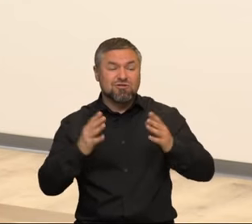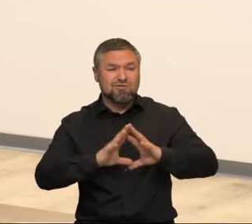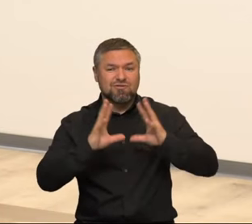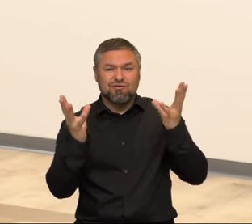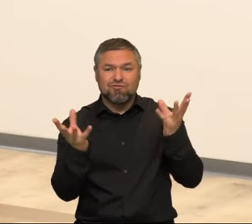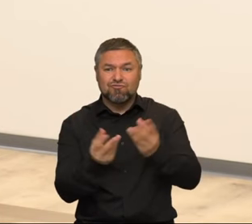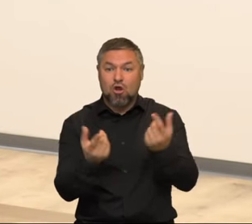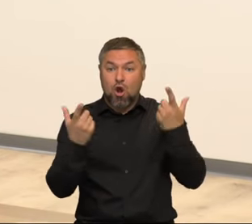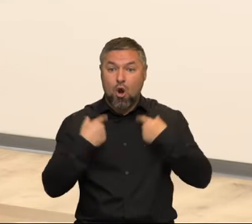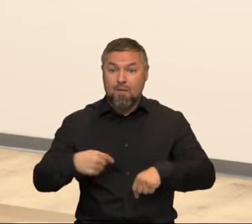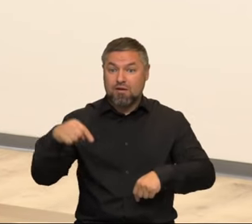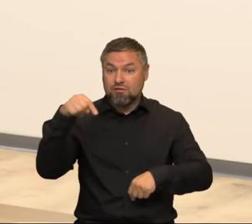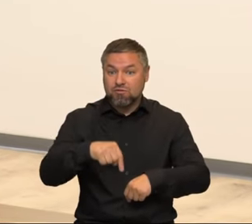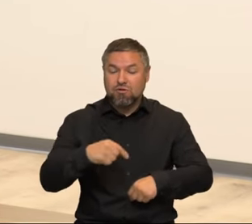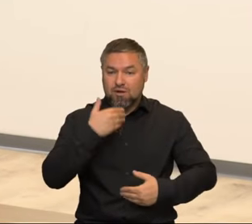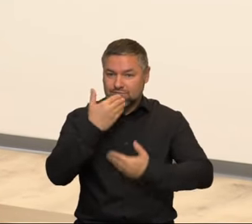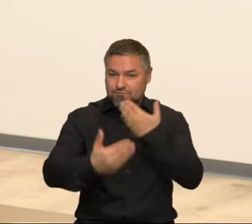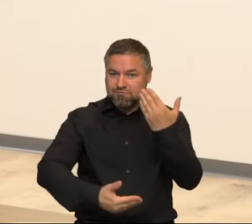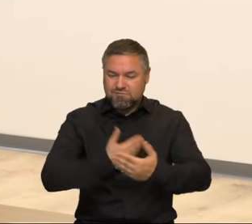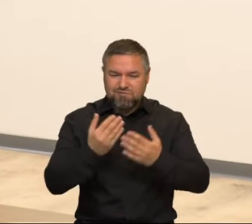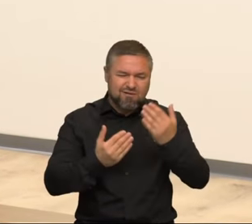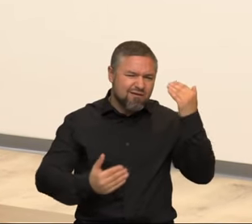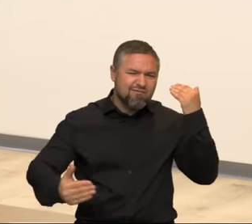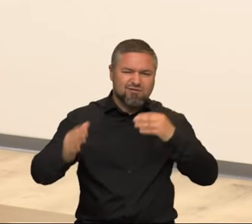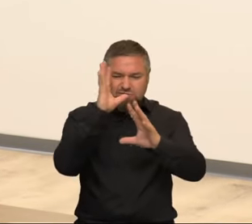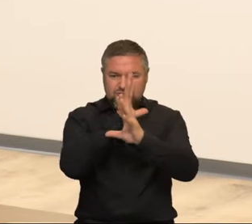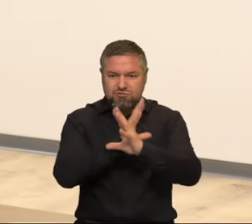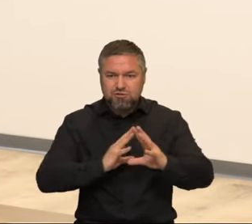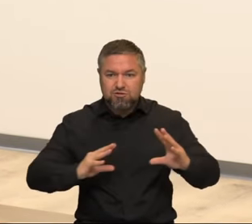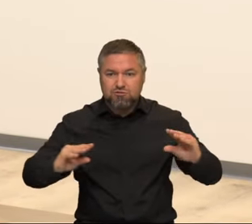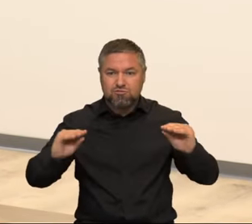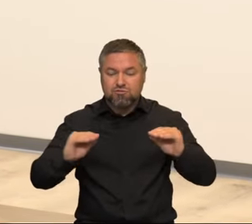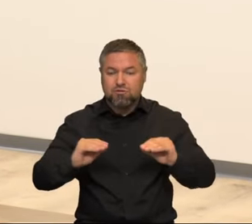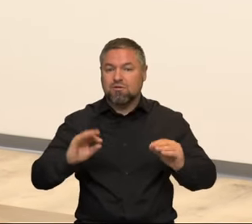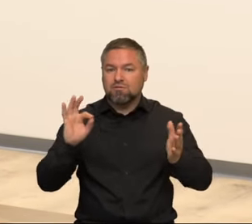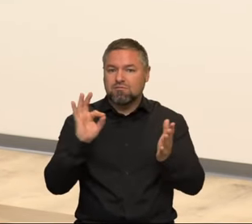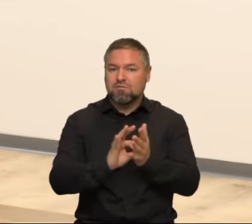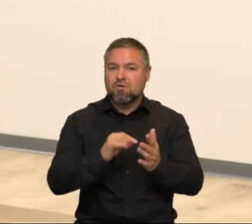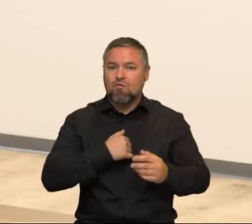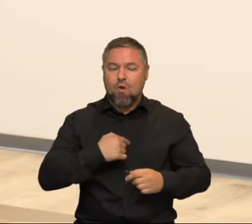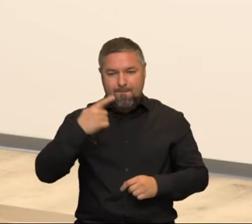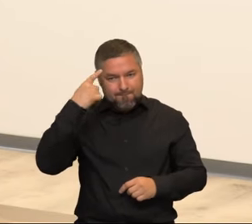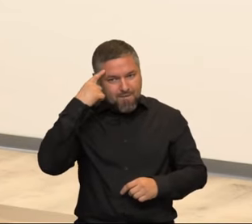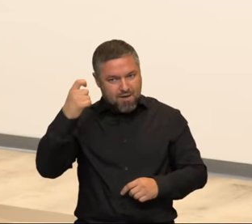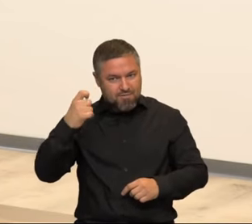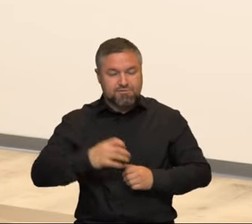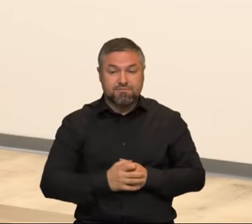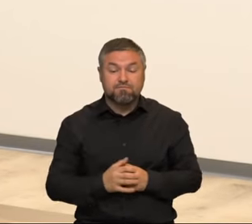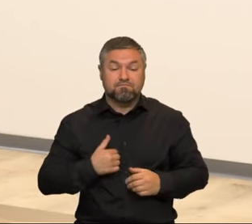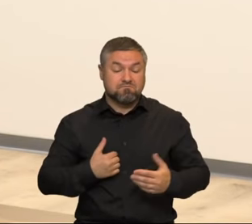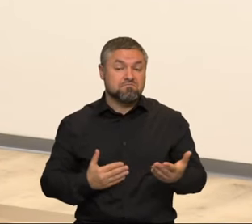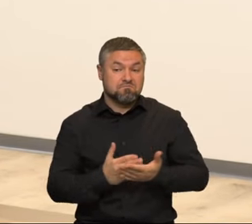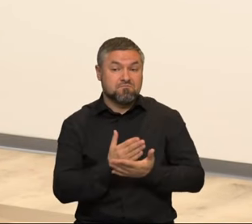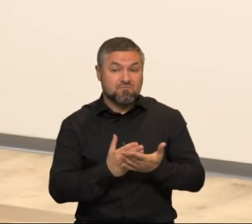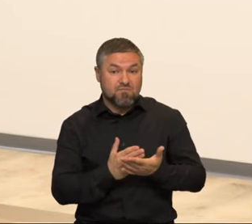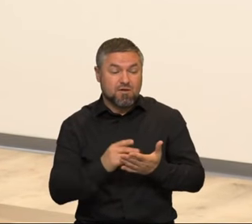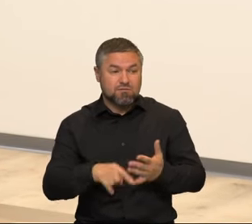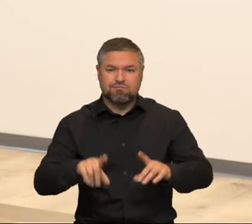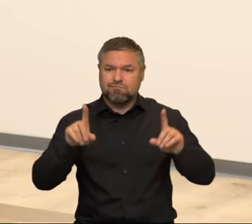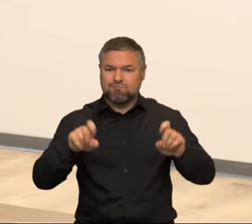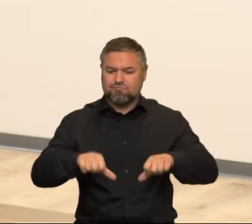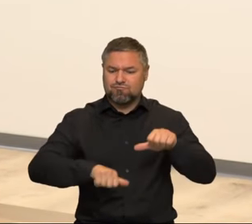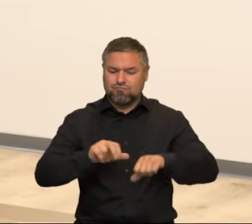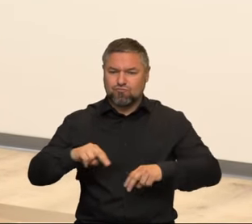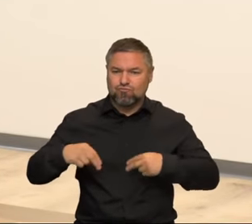Państwu obecnym na uroczystości pragnę przekazać wyrazy najwyższego szacunku i zapewnienie o mojej pamięci. Wierzę, że w rozpoczynającym się